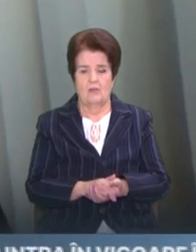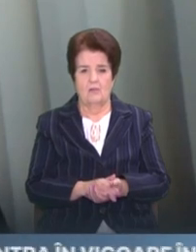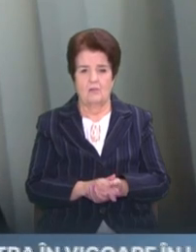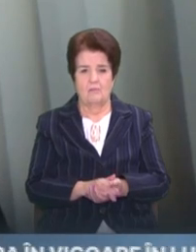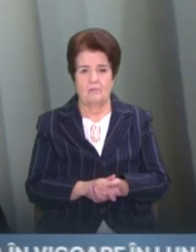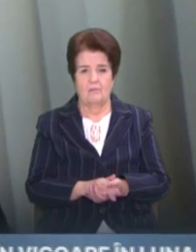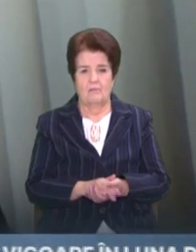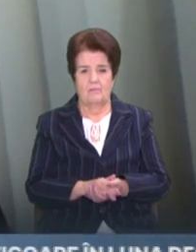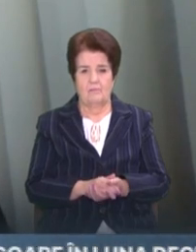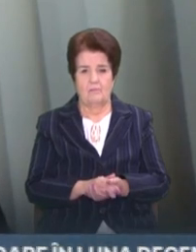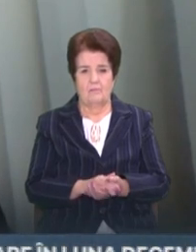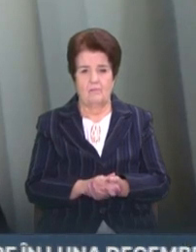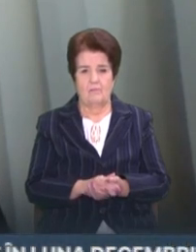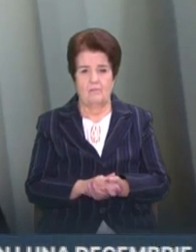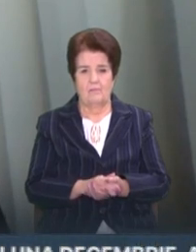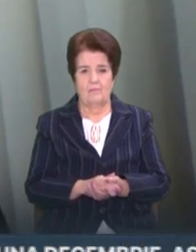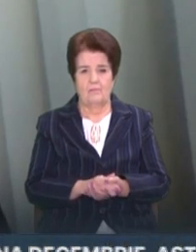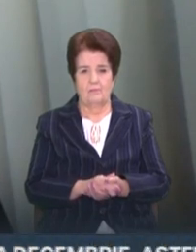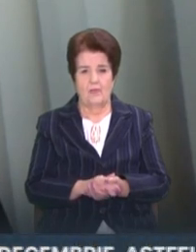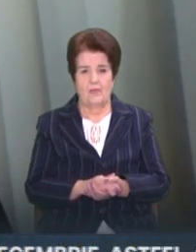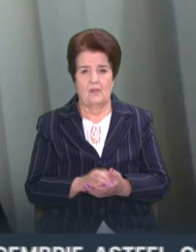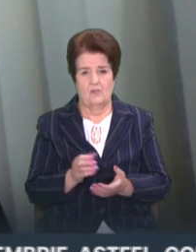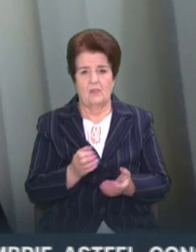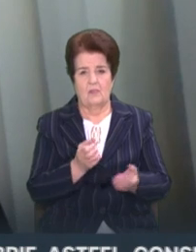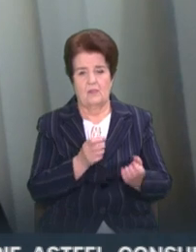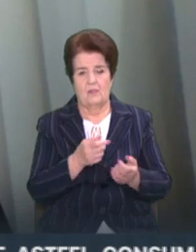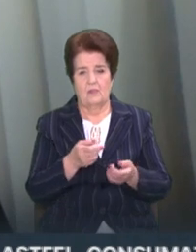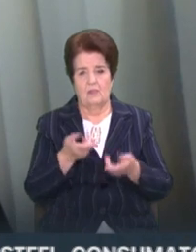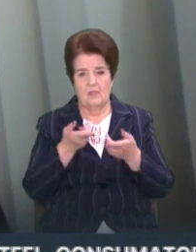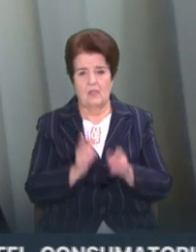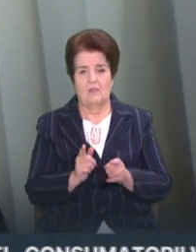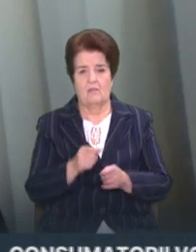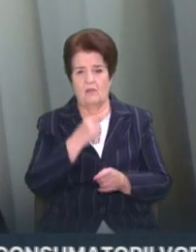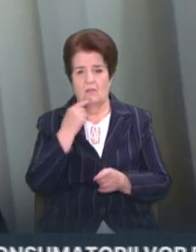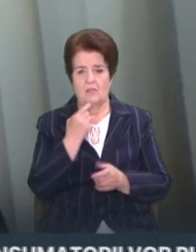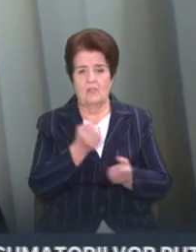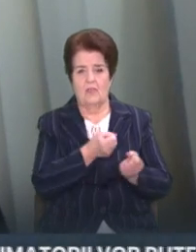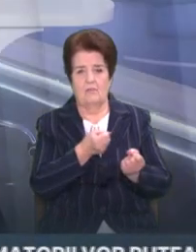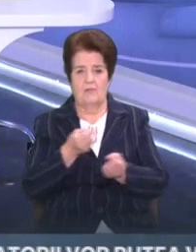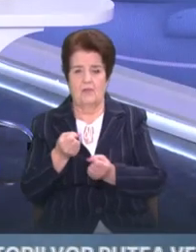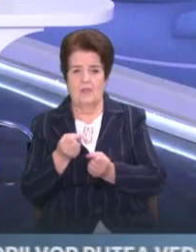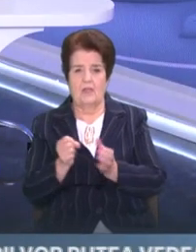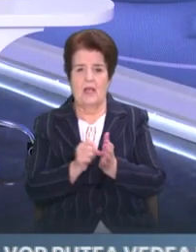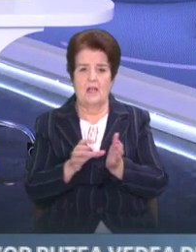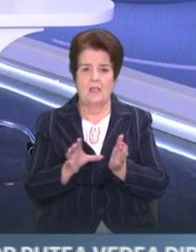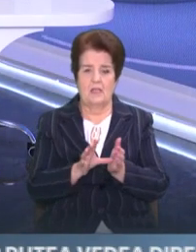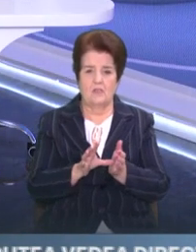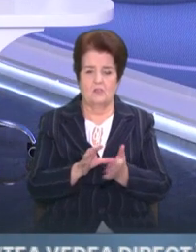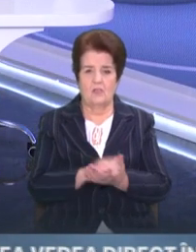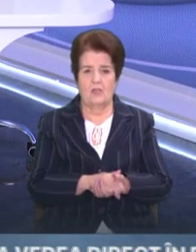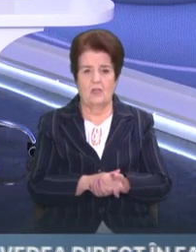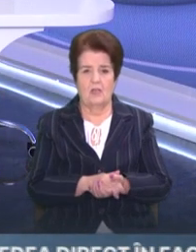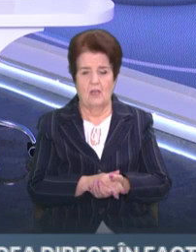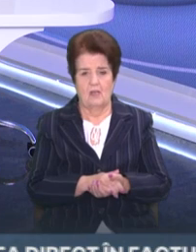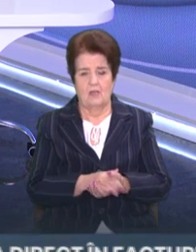și respectiv acționează într-un mod care este sub orice critică practic și este foarte regretabil